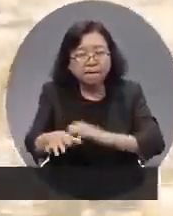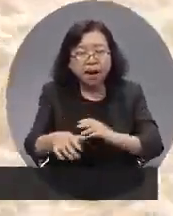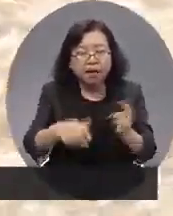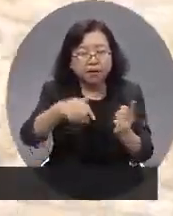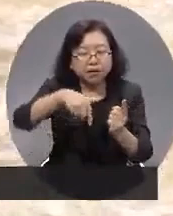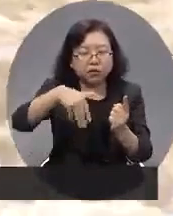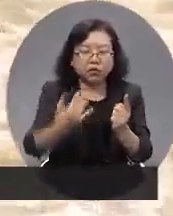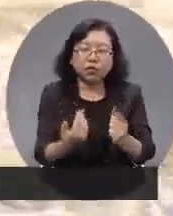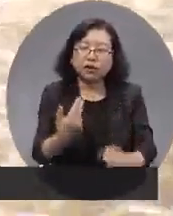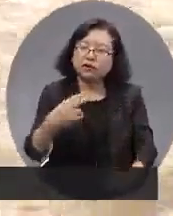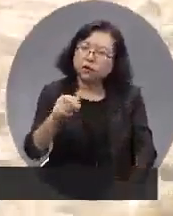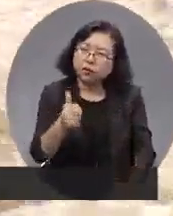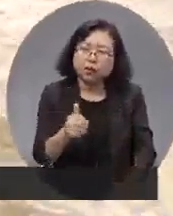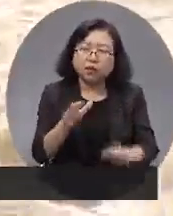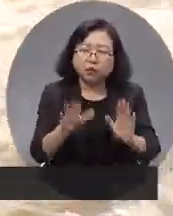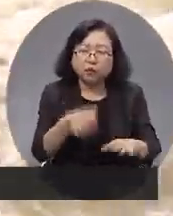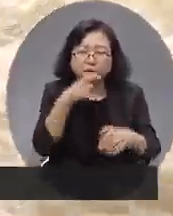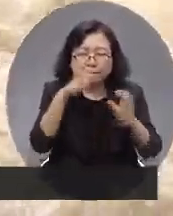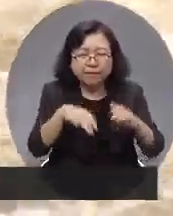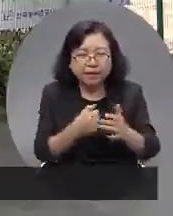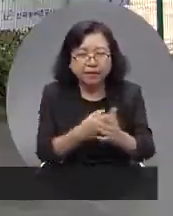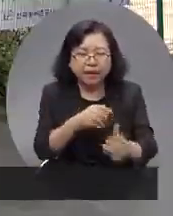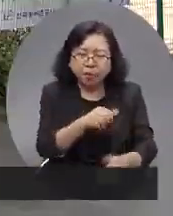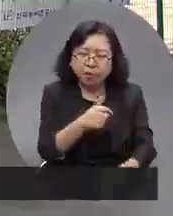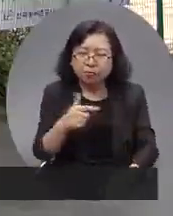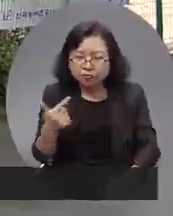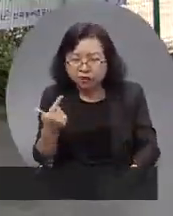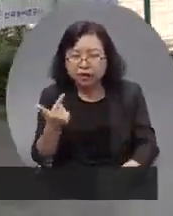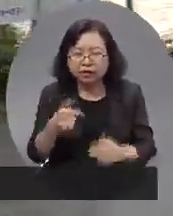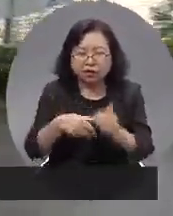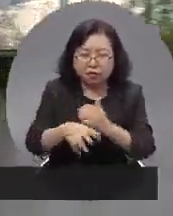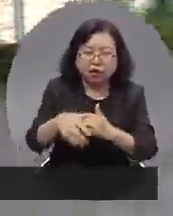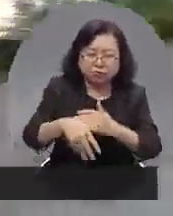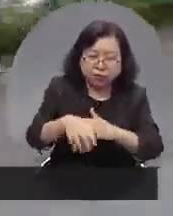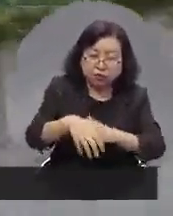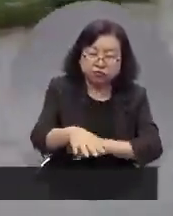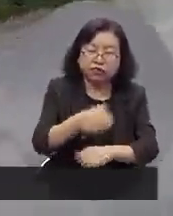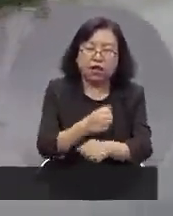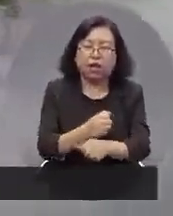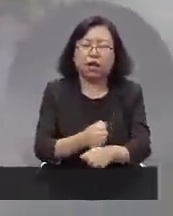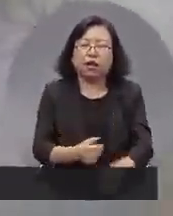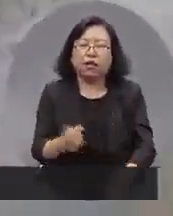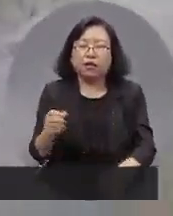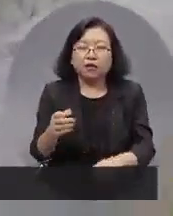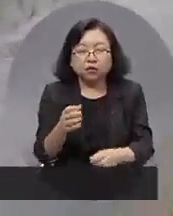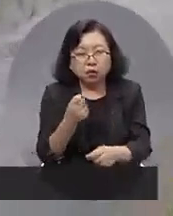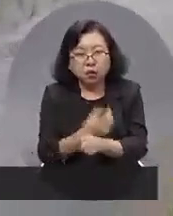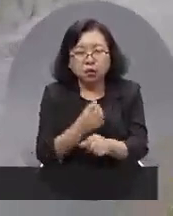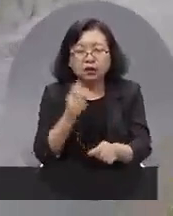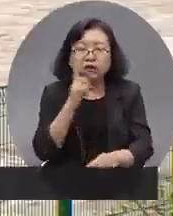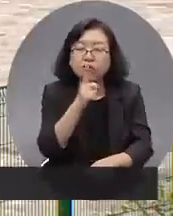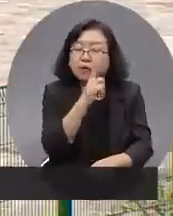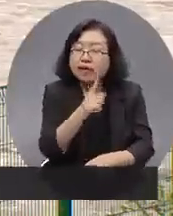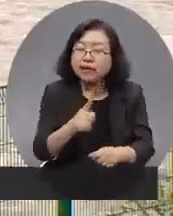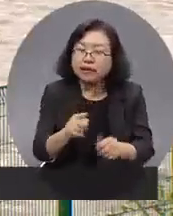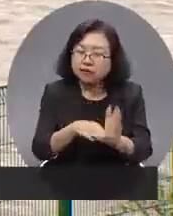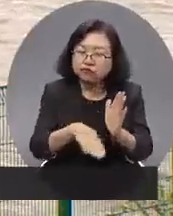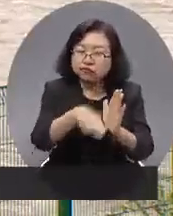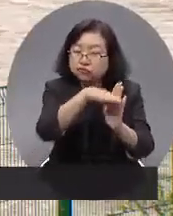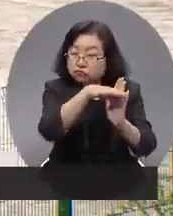이번 비로 5,600톤에서 최대 1,600톤까지 방류가 이뤄졌습니다. 이를 통해 괴산댐 수위는